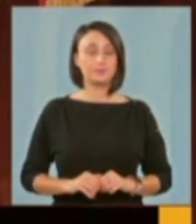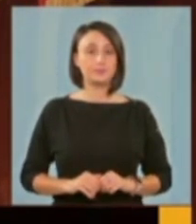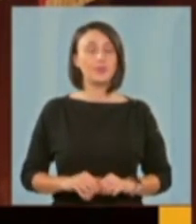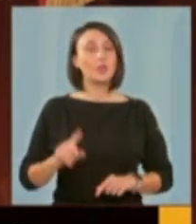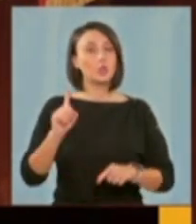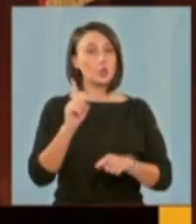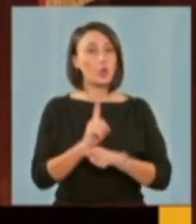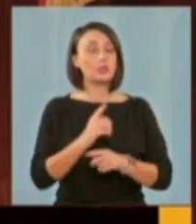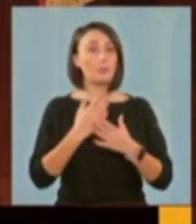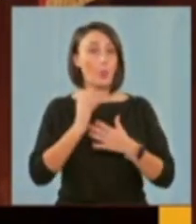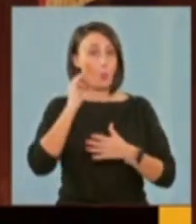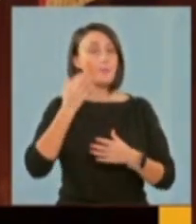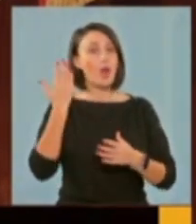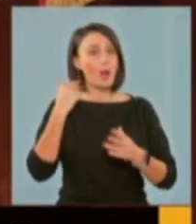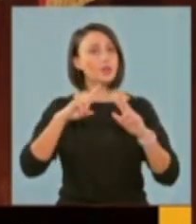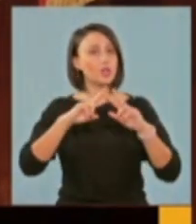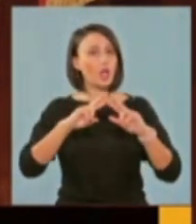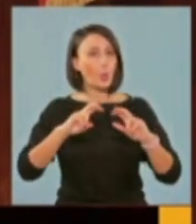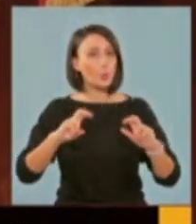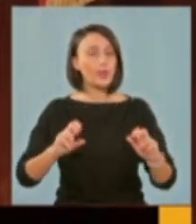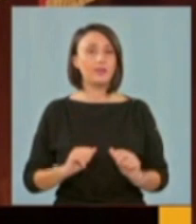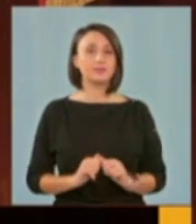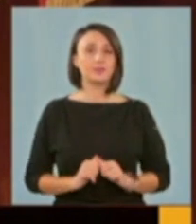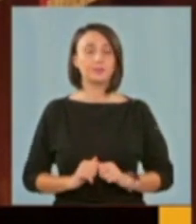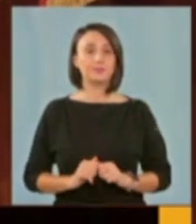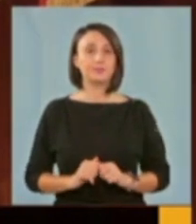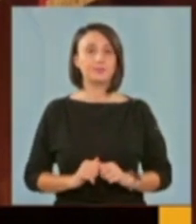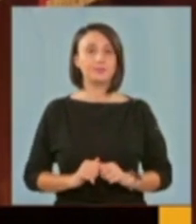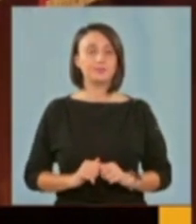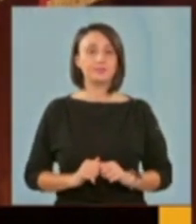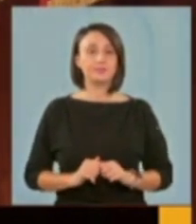Tot pentru oameni am căutat să